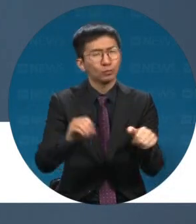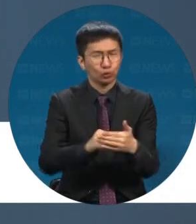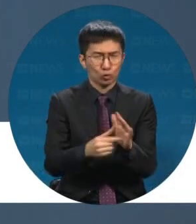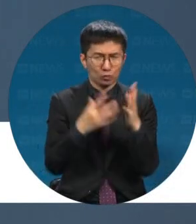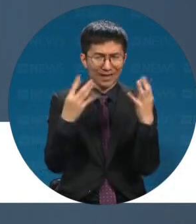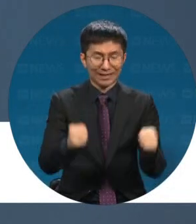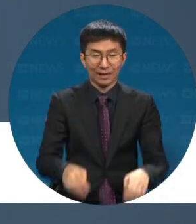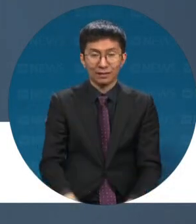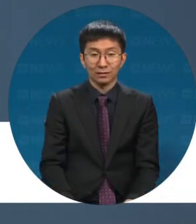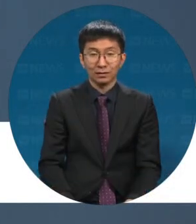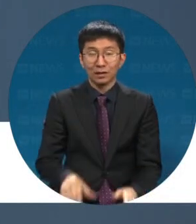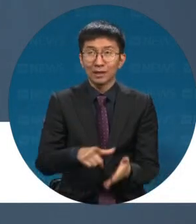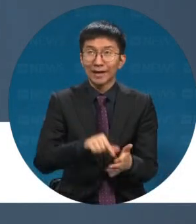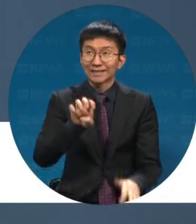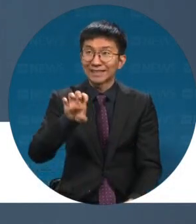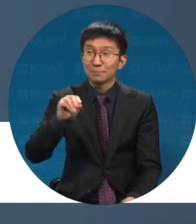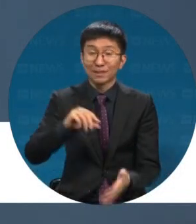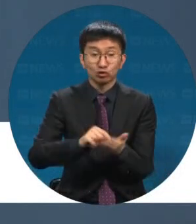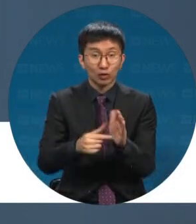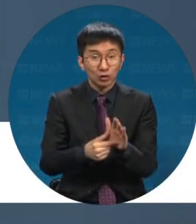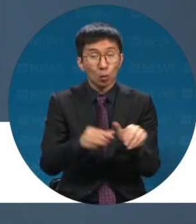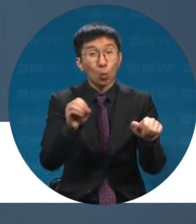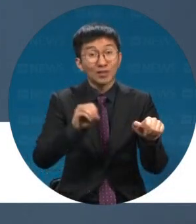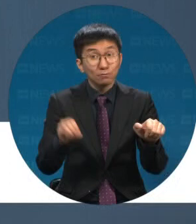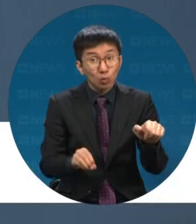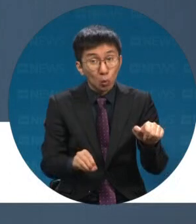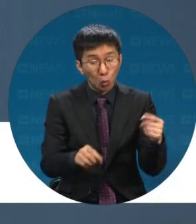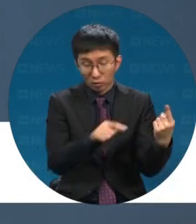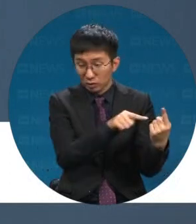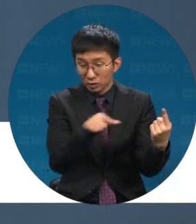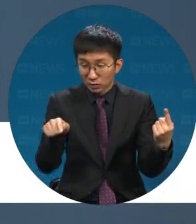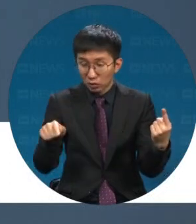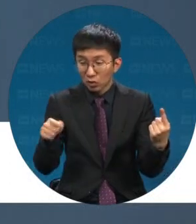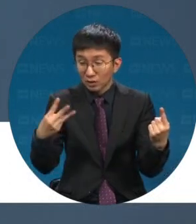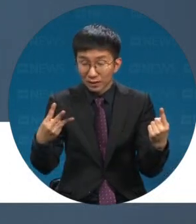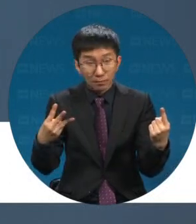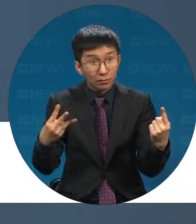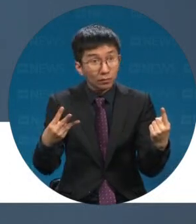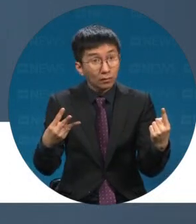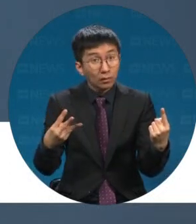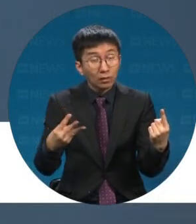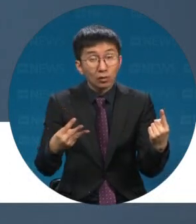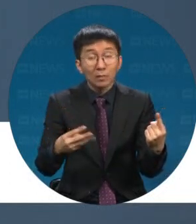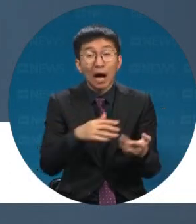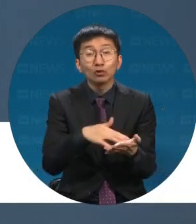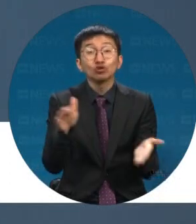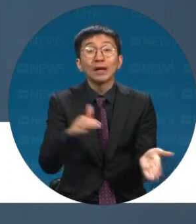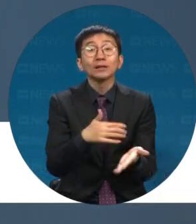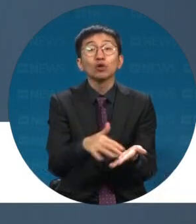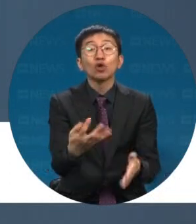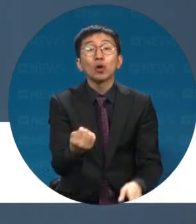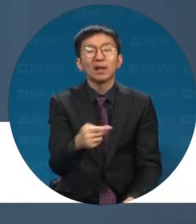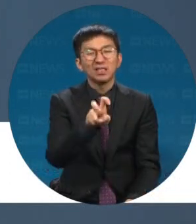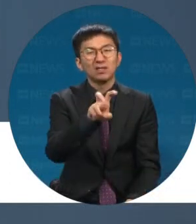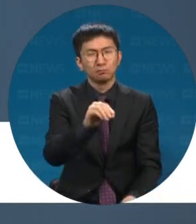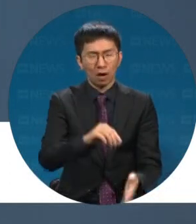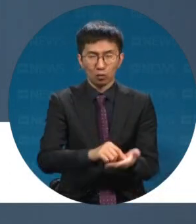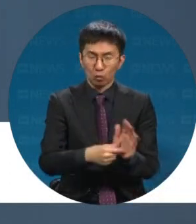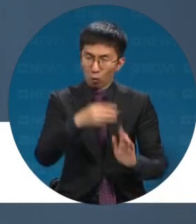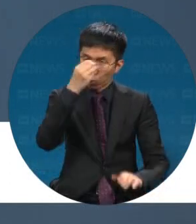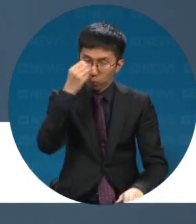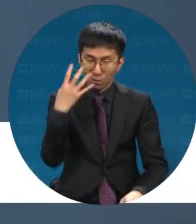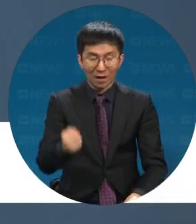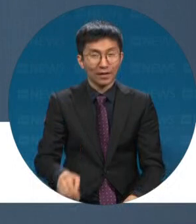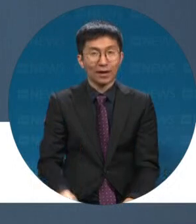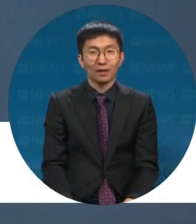전체 수험생이 40만이라고 봤을 때 50%면은 20만 학생이 3등급까지 받는 거잖아요. 그러면 조금 더